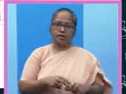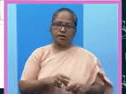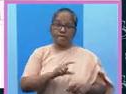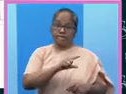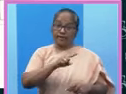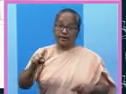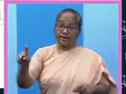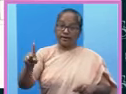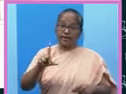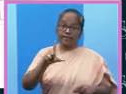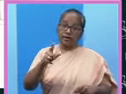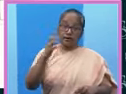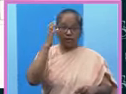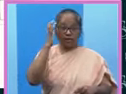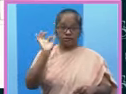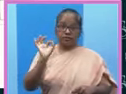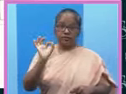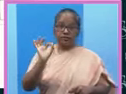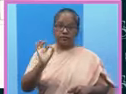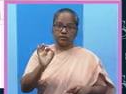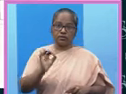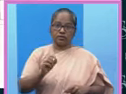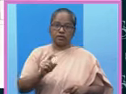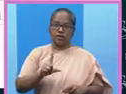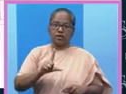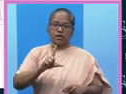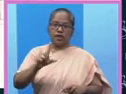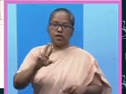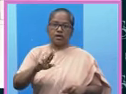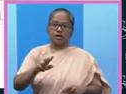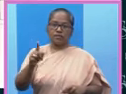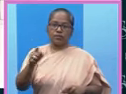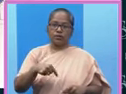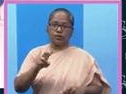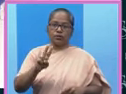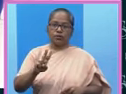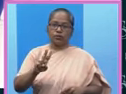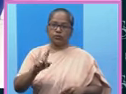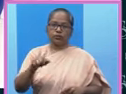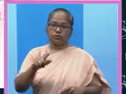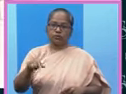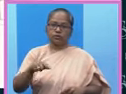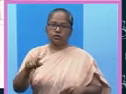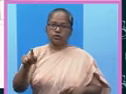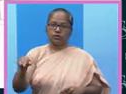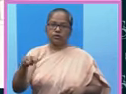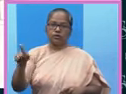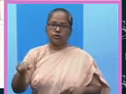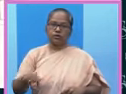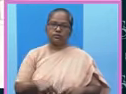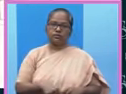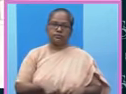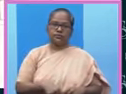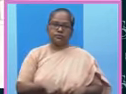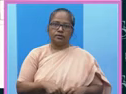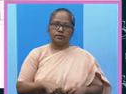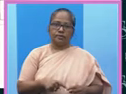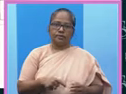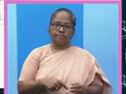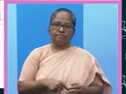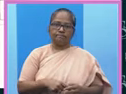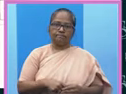எல், அதனுடைய மதிப்பு தெரியும்னா அப்போ வட்டக்கோண பகுதியின் பரப்பளவு என்னாச்சு? எல் ஆர் பை 2 சதுர அலகு.